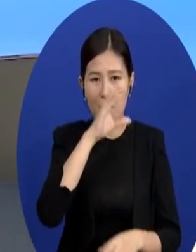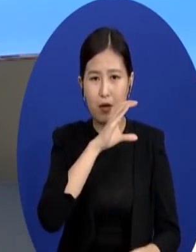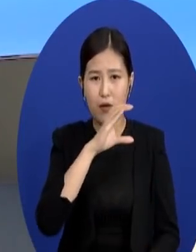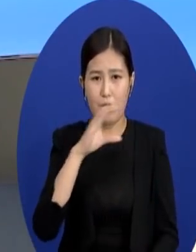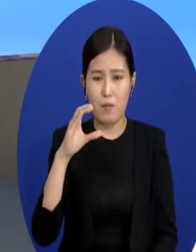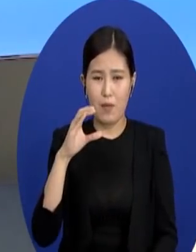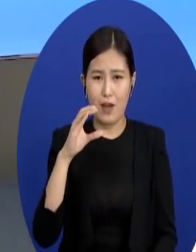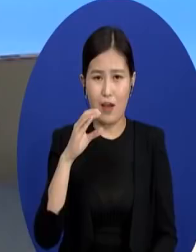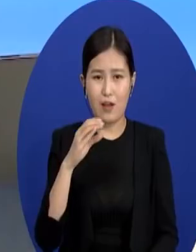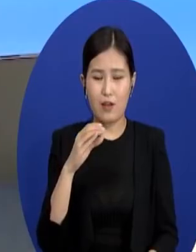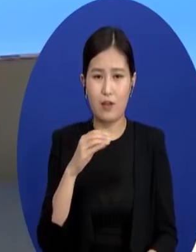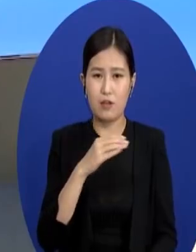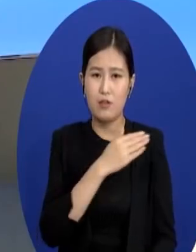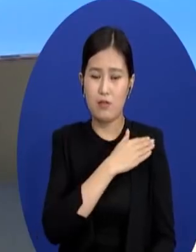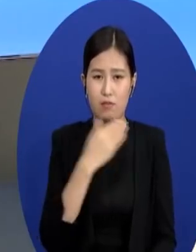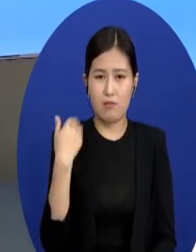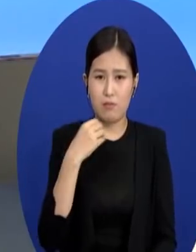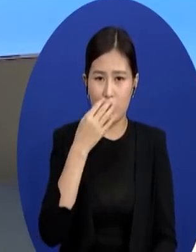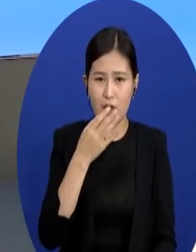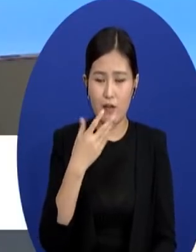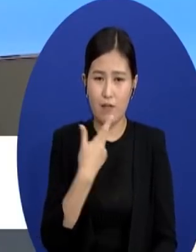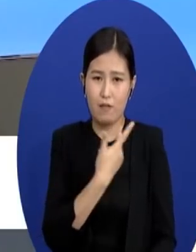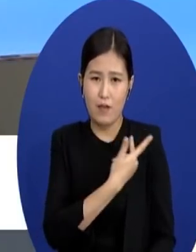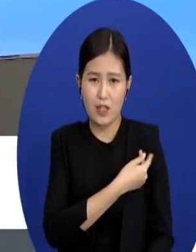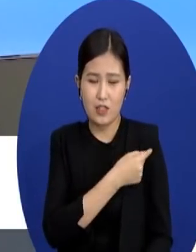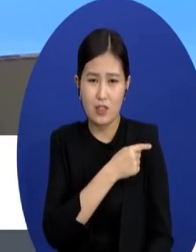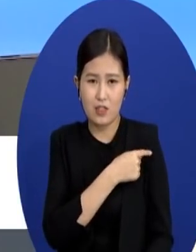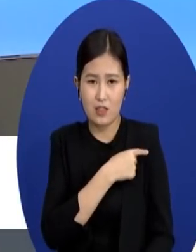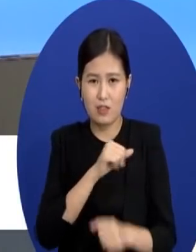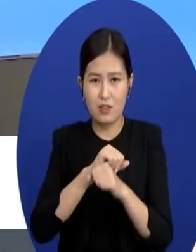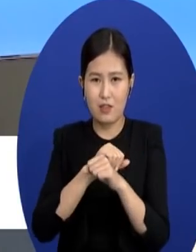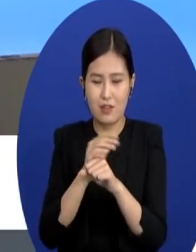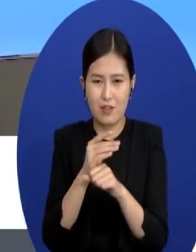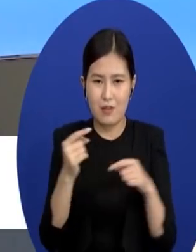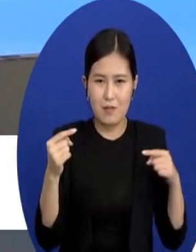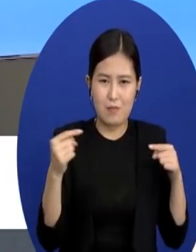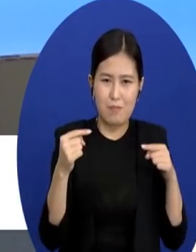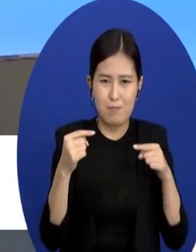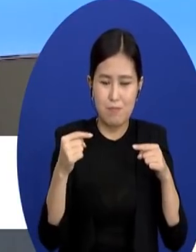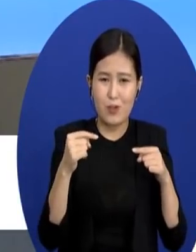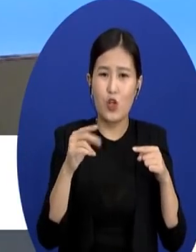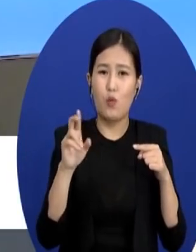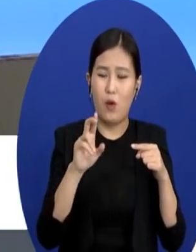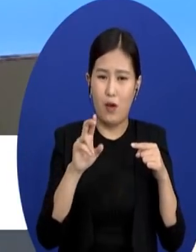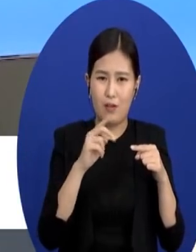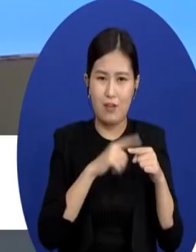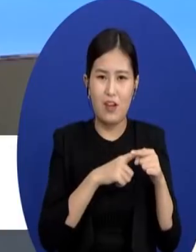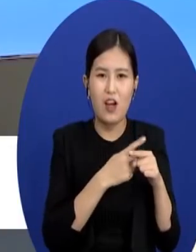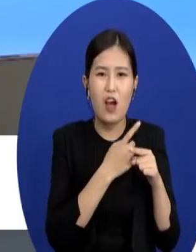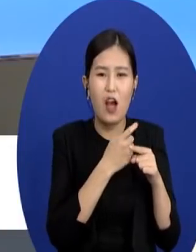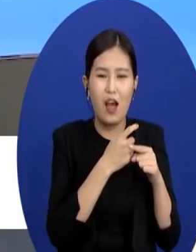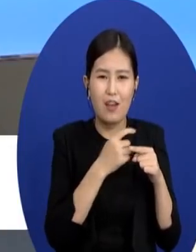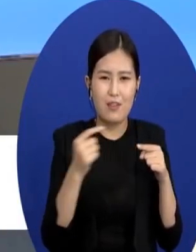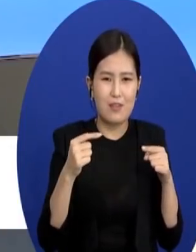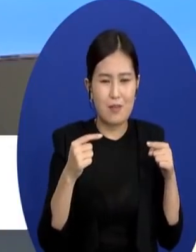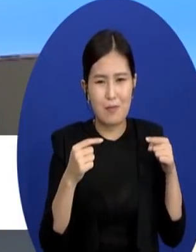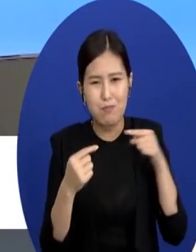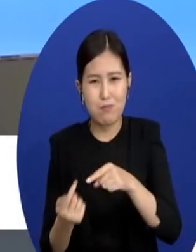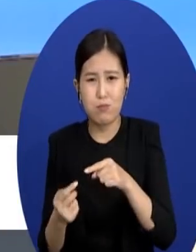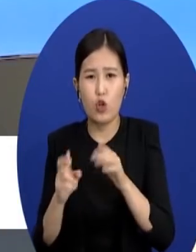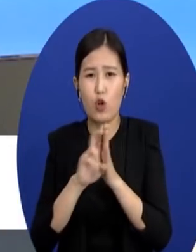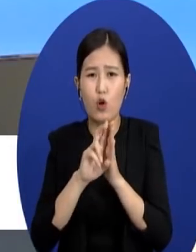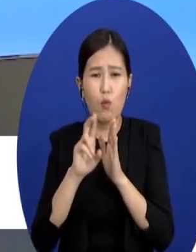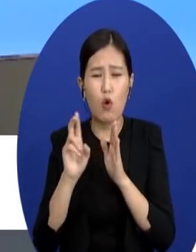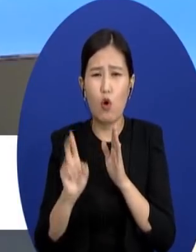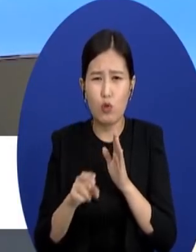тэргүүн вакцин бол цар тахалтай тэмцэх зөвхөн нэг хүчин зүйл юм аа. Вакцин дангаараа цар тахлыг зогсоож дийлэхгүйг